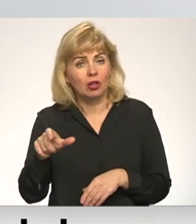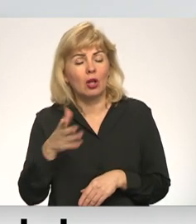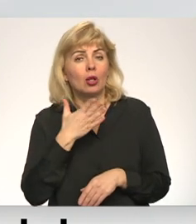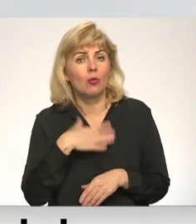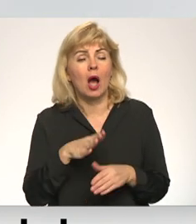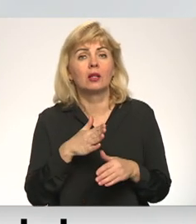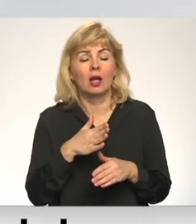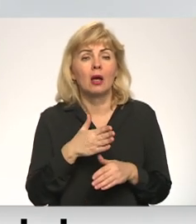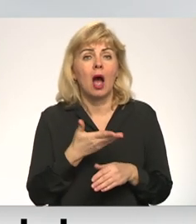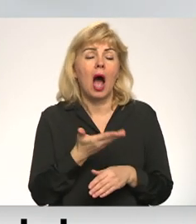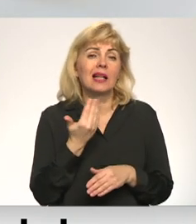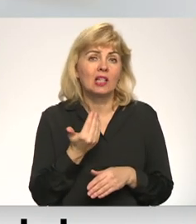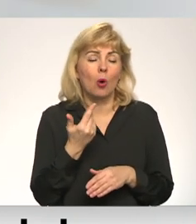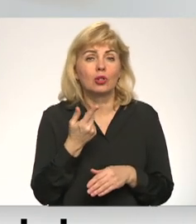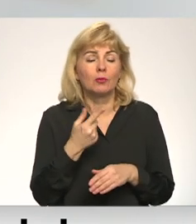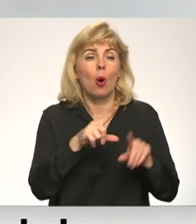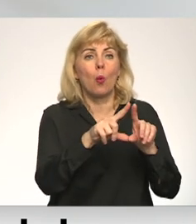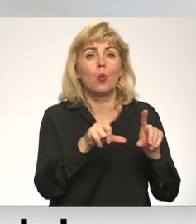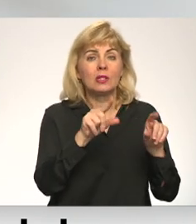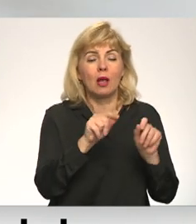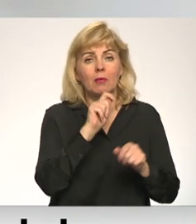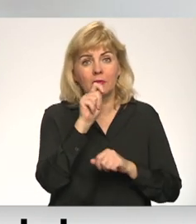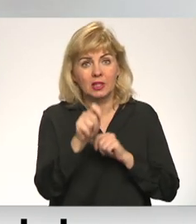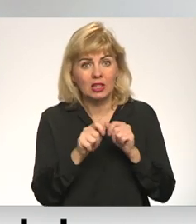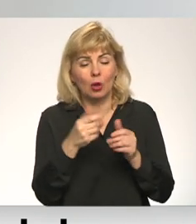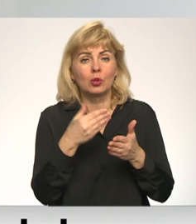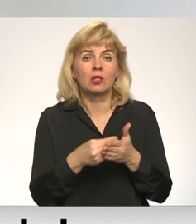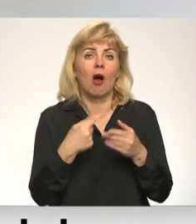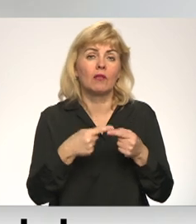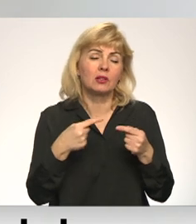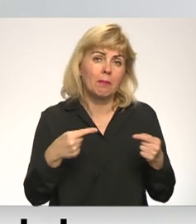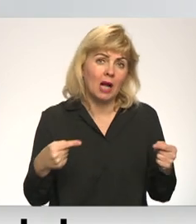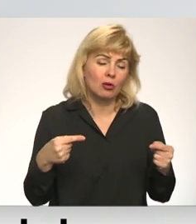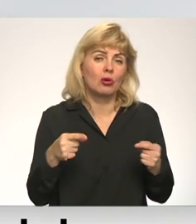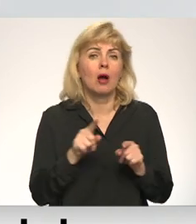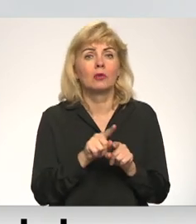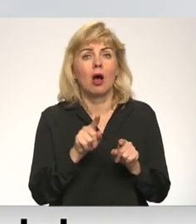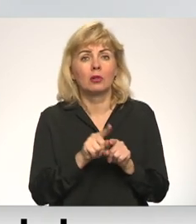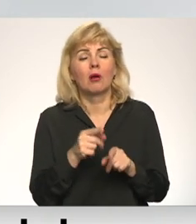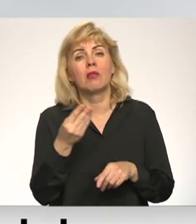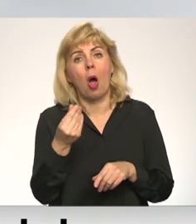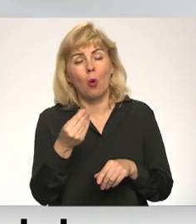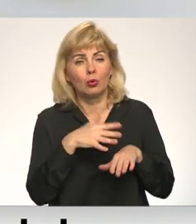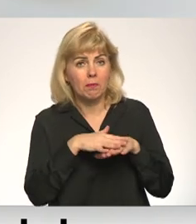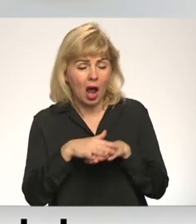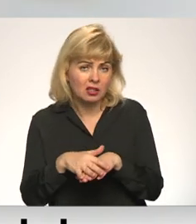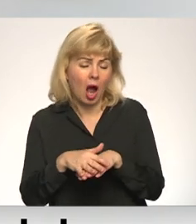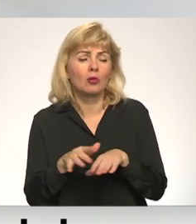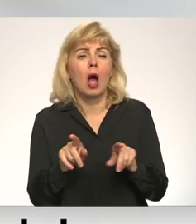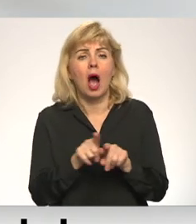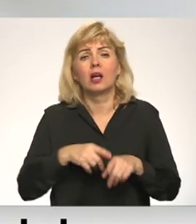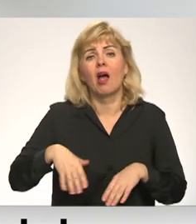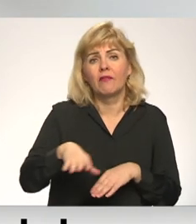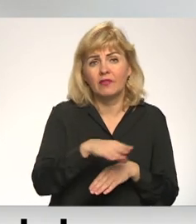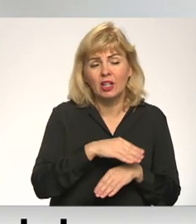ļoti, ļoti liela atsaucība ir uzņēmumiem. Uzņēmumi ziedo gan savas preces, gan arī ievērojumus naudas līdzekļus. Un visi